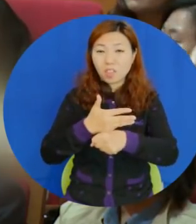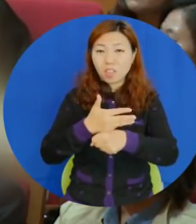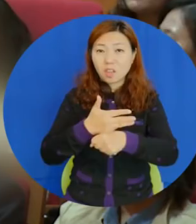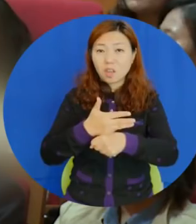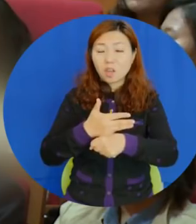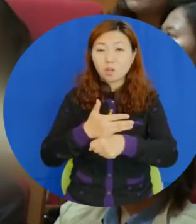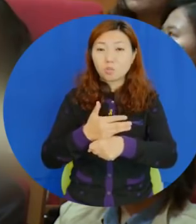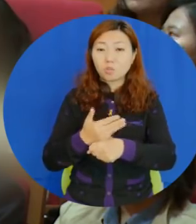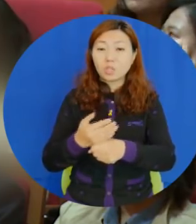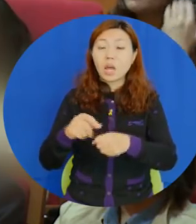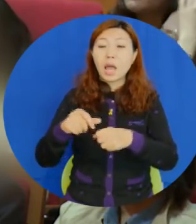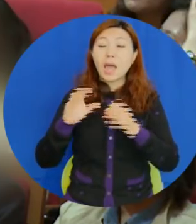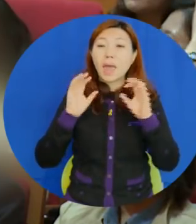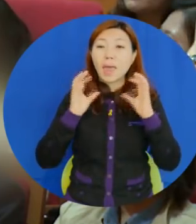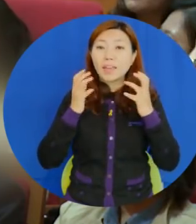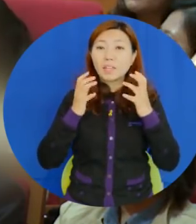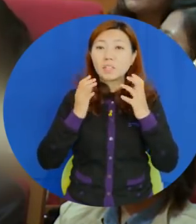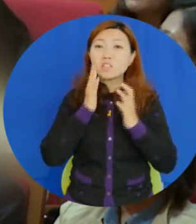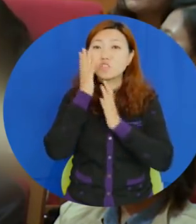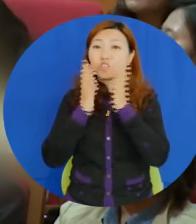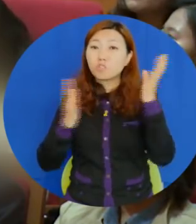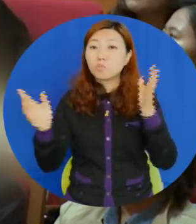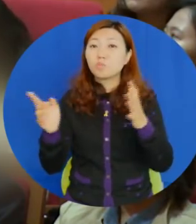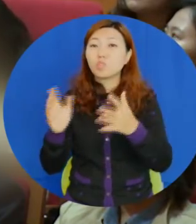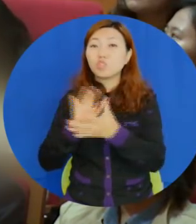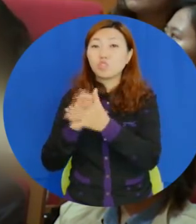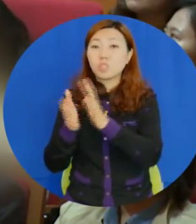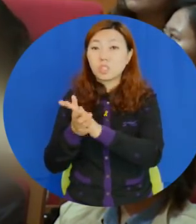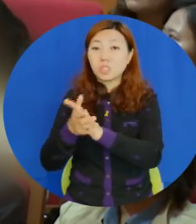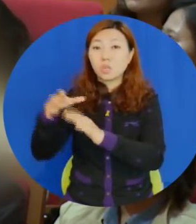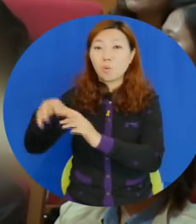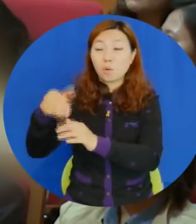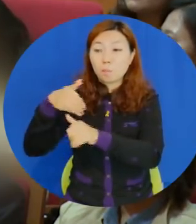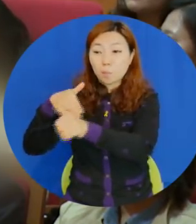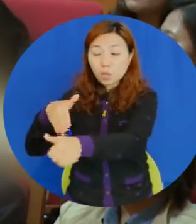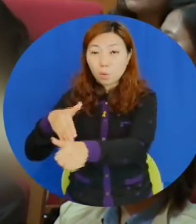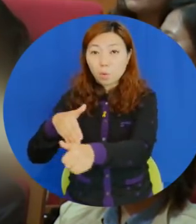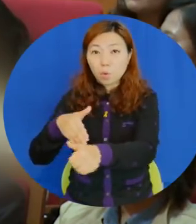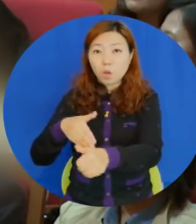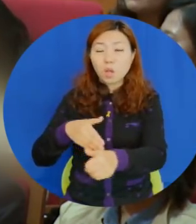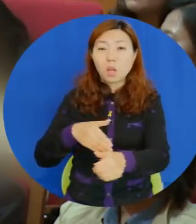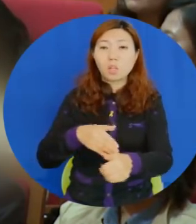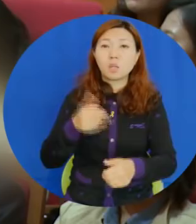아이는 숲유치원을 보내고 있고, 또 큰아이는